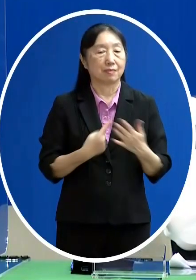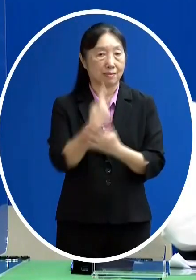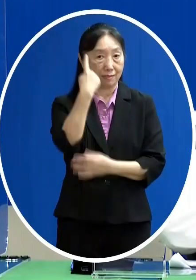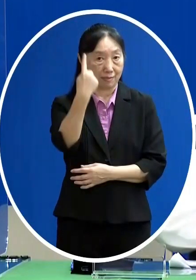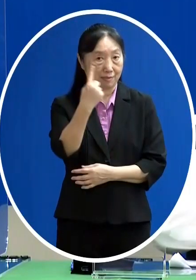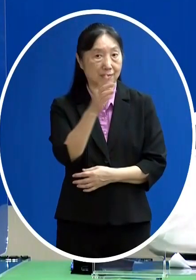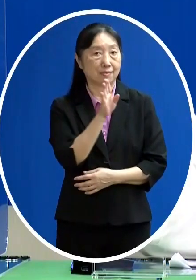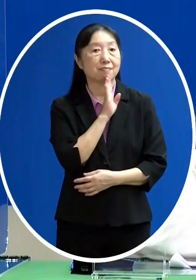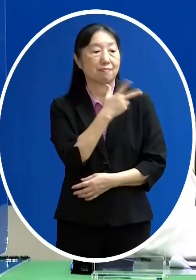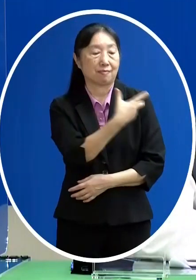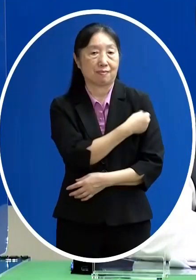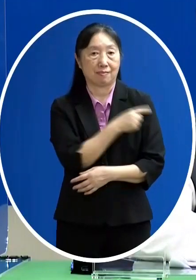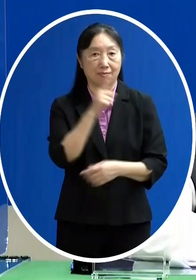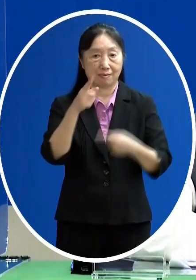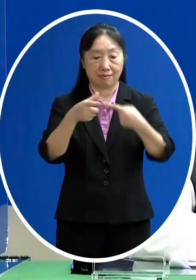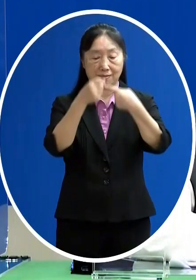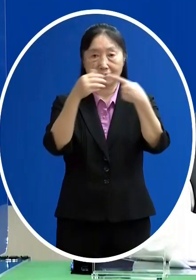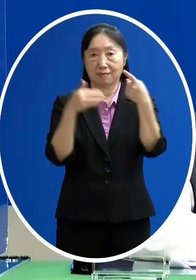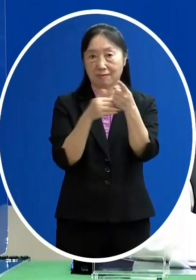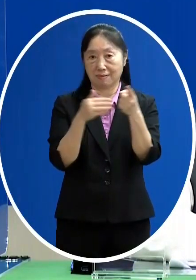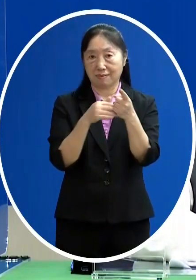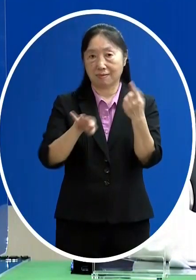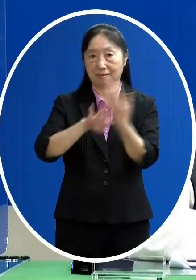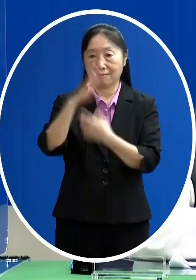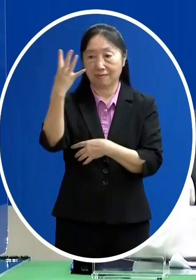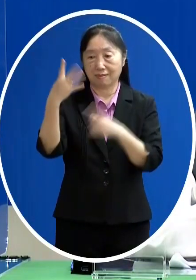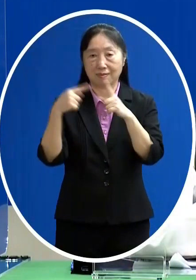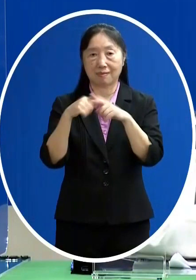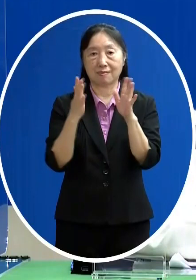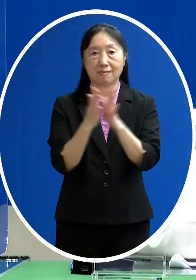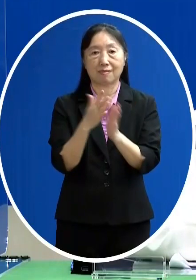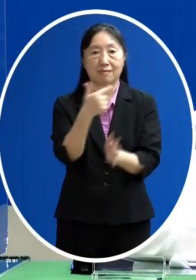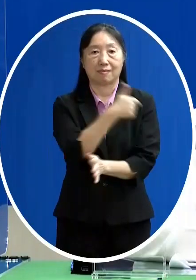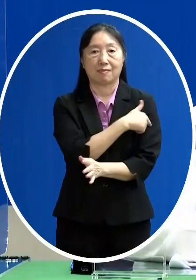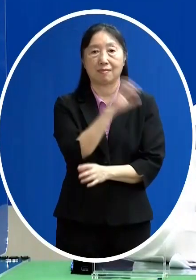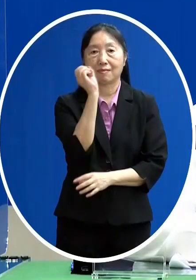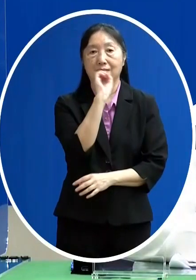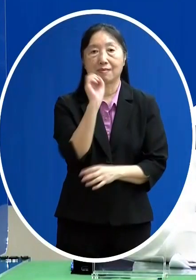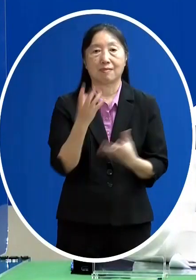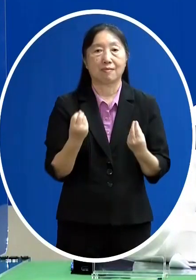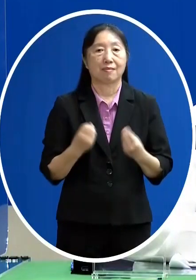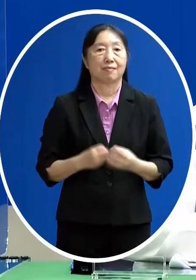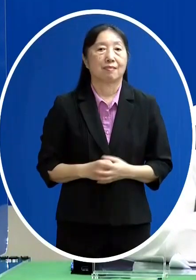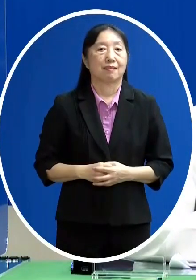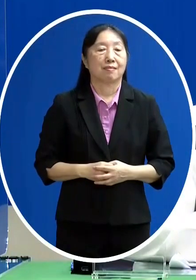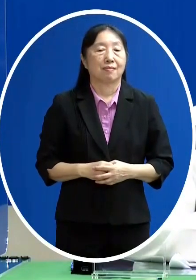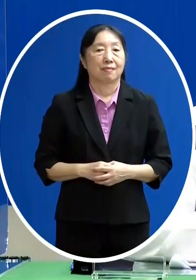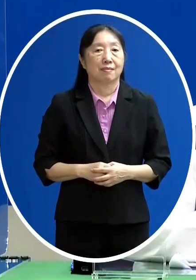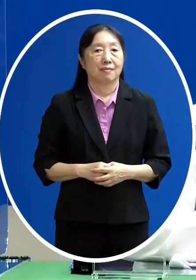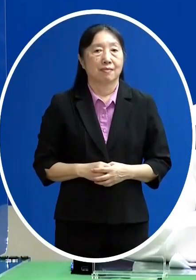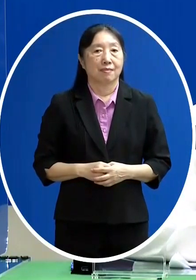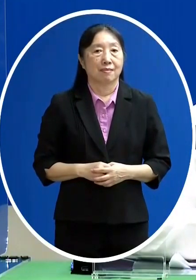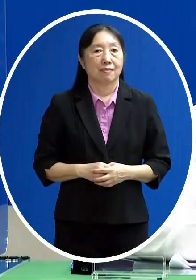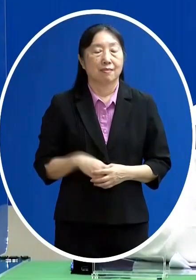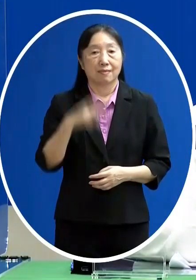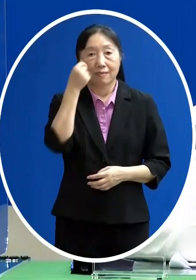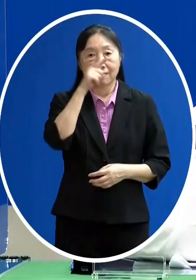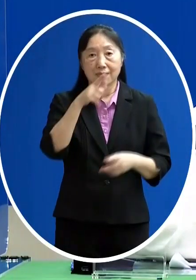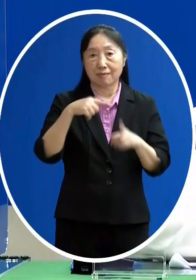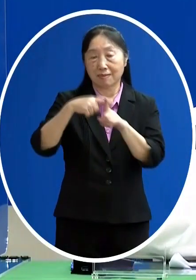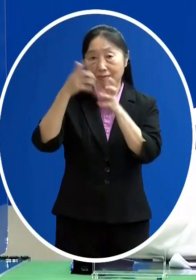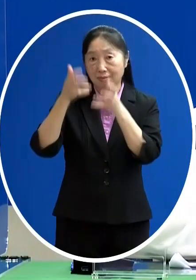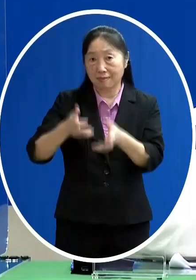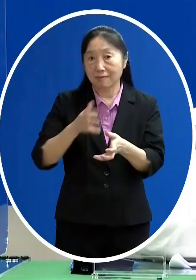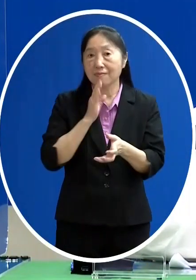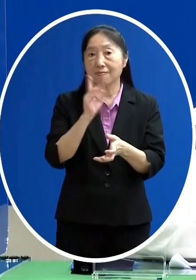有1位是有接种过1剂的疫苗，另外4位都没有接种过任何一剂的疫苗。那在特殊重症的